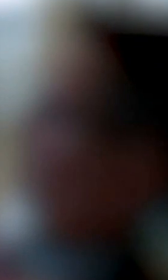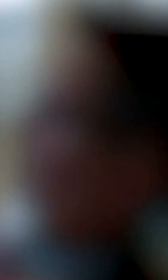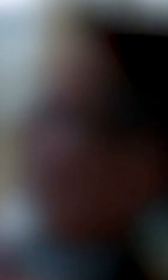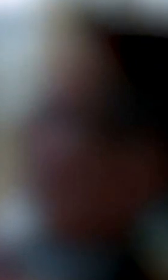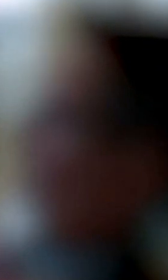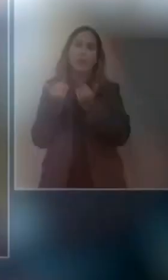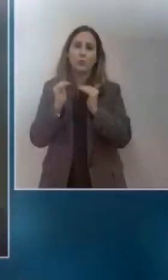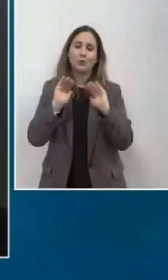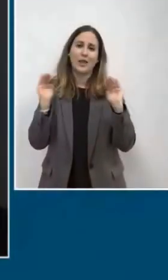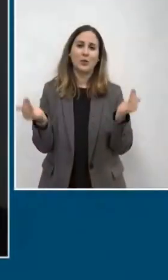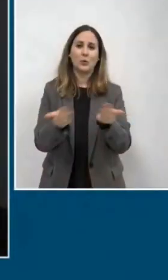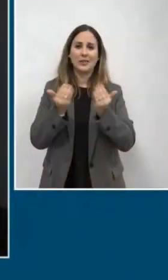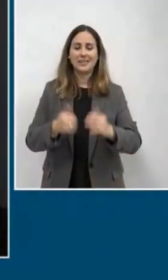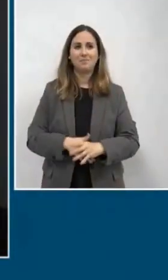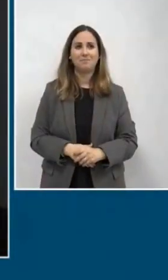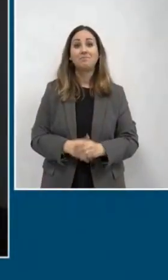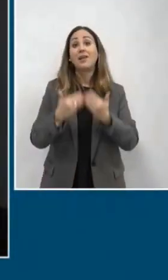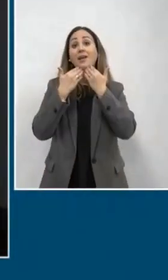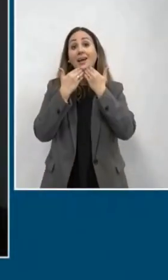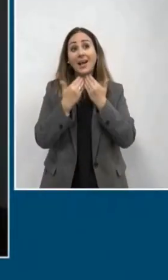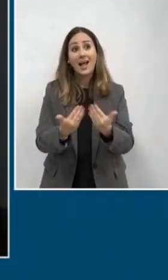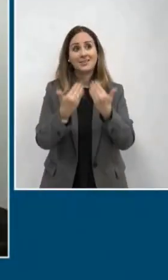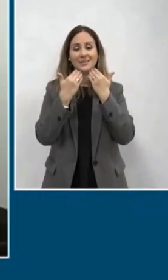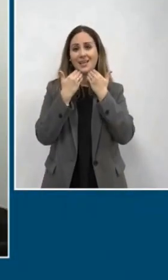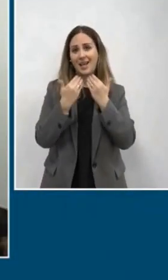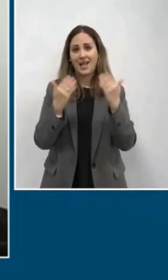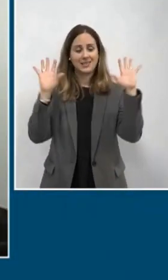tutti Grazie